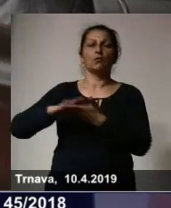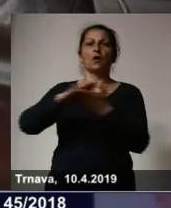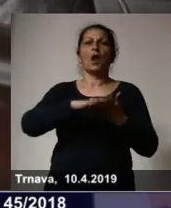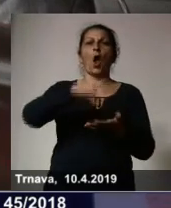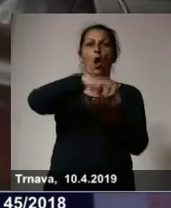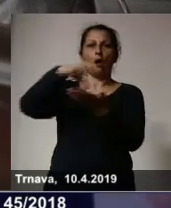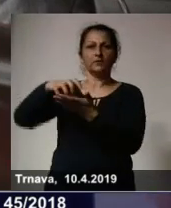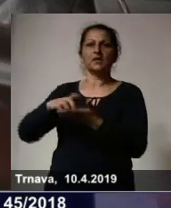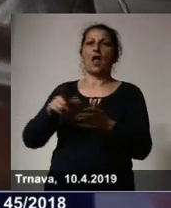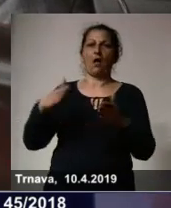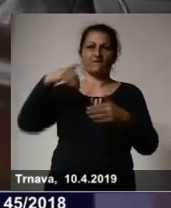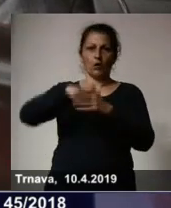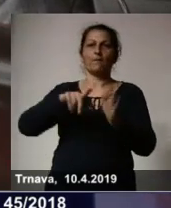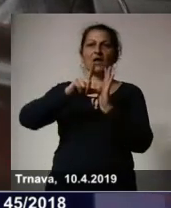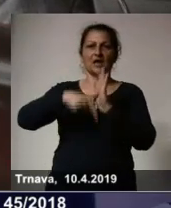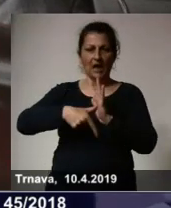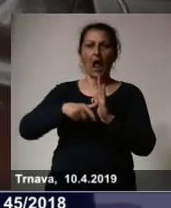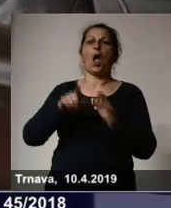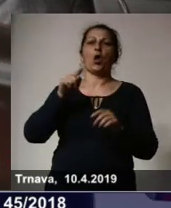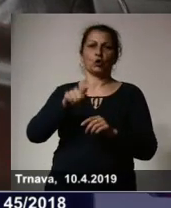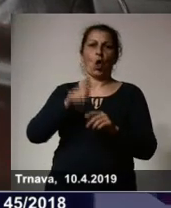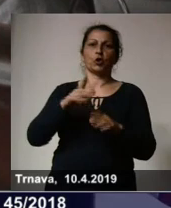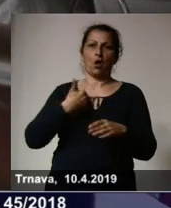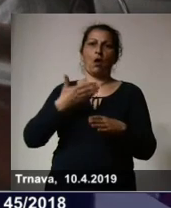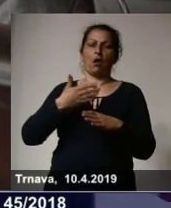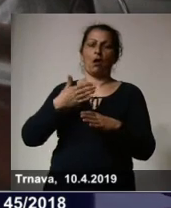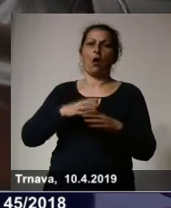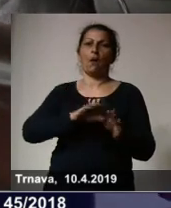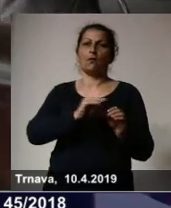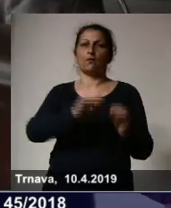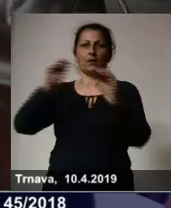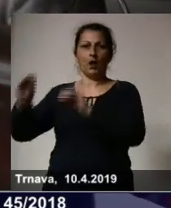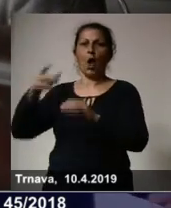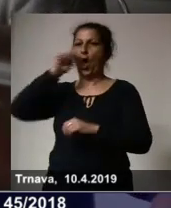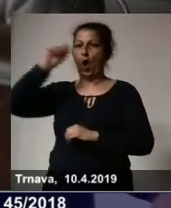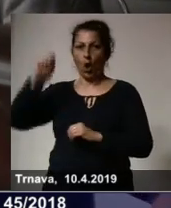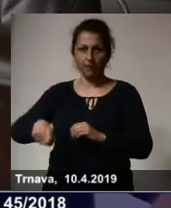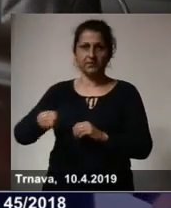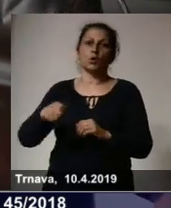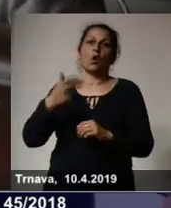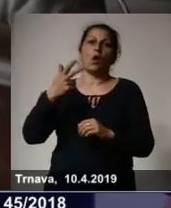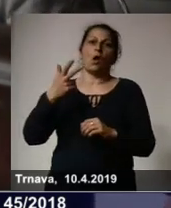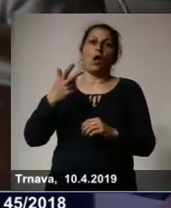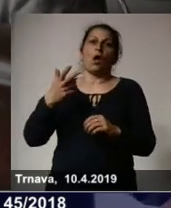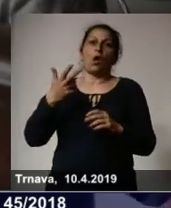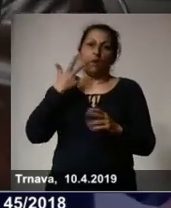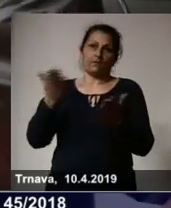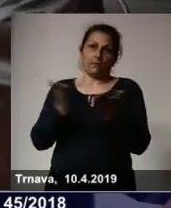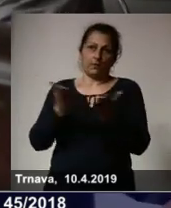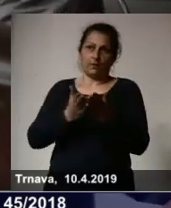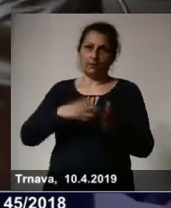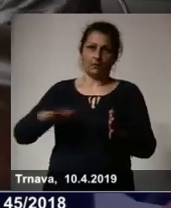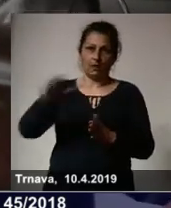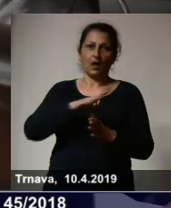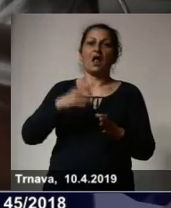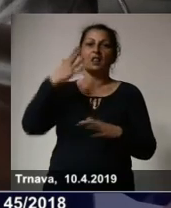kraja. Tieto boli postupené komisiám. A ak sa stotožníte so záverom a navrhnutým